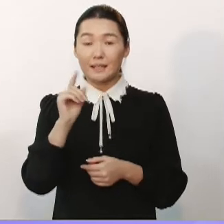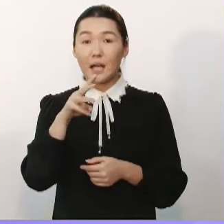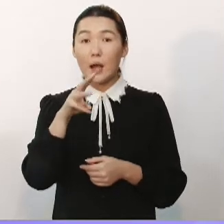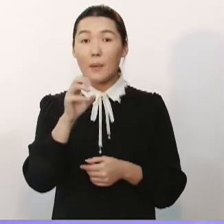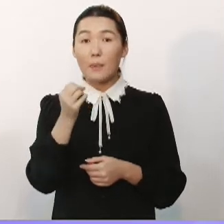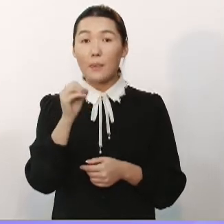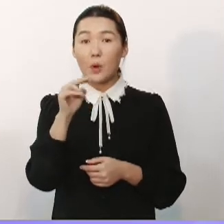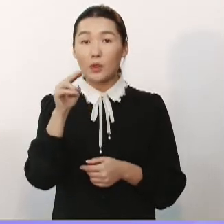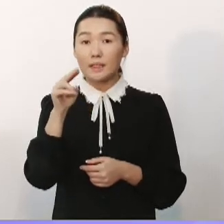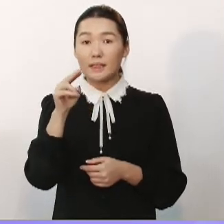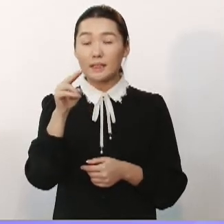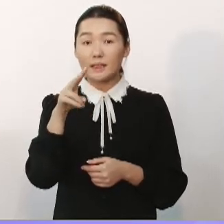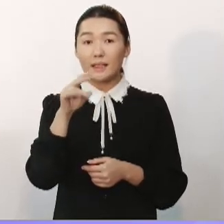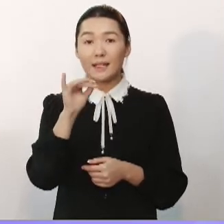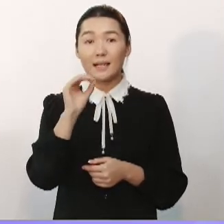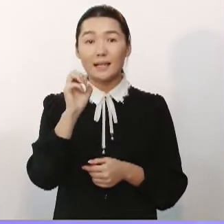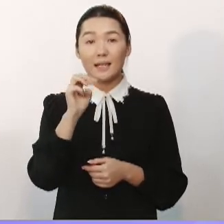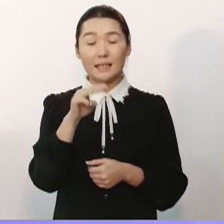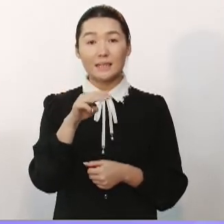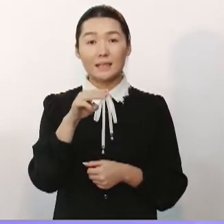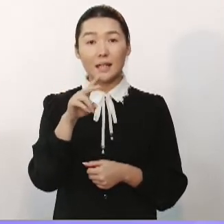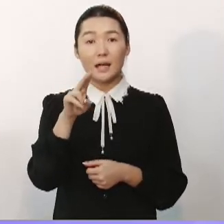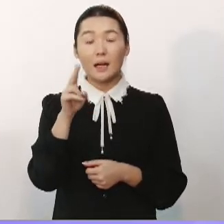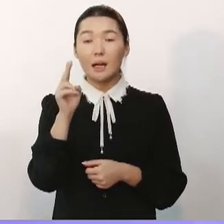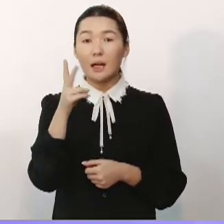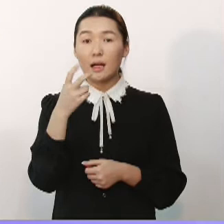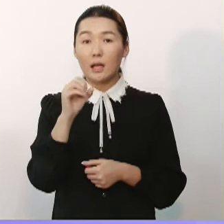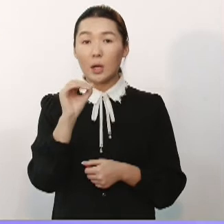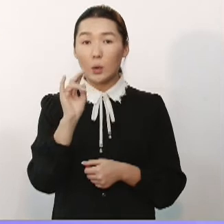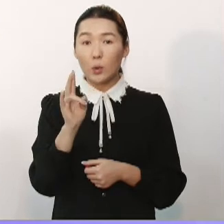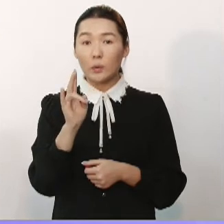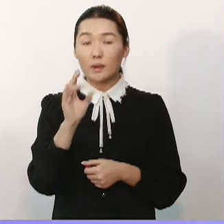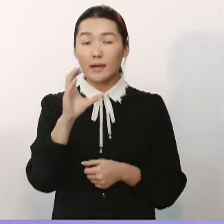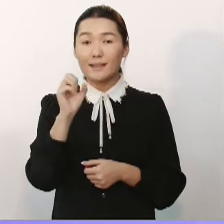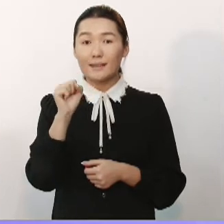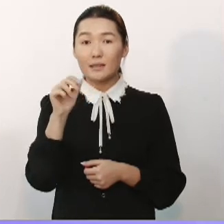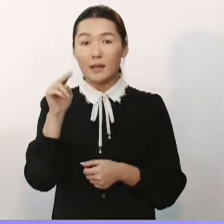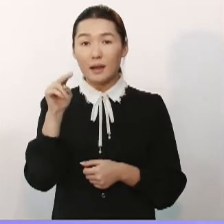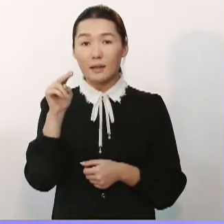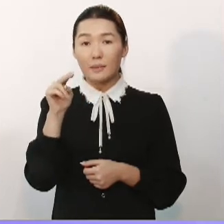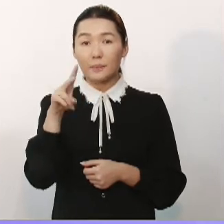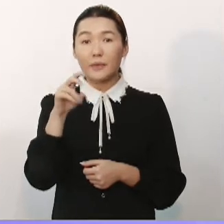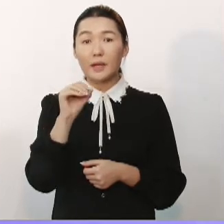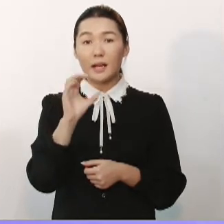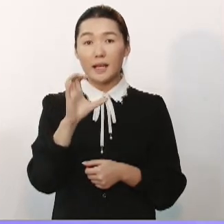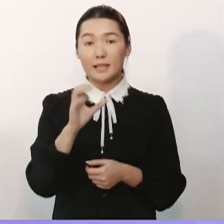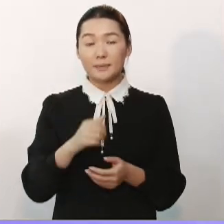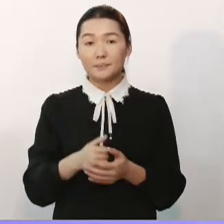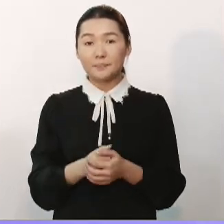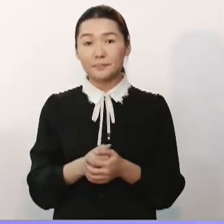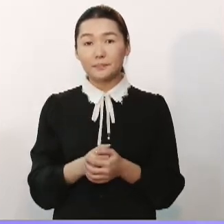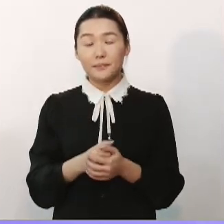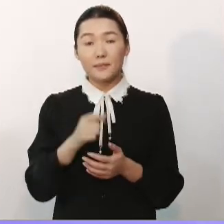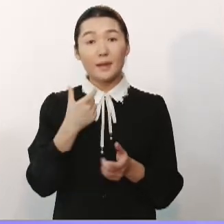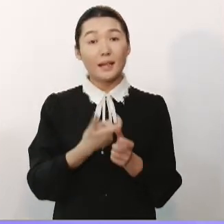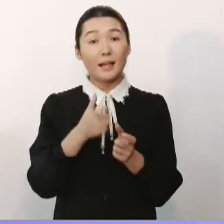мед, лист, клен, сад, лес.